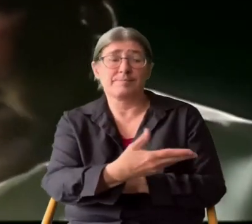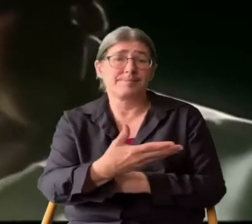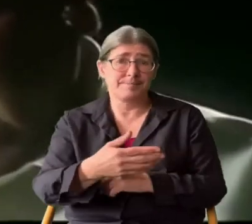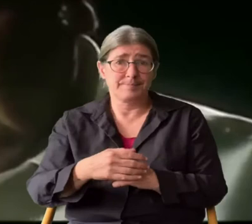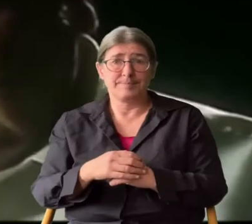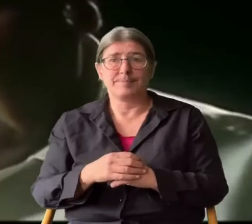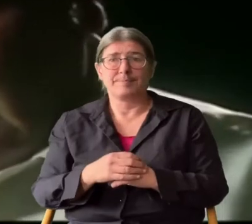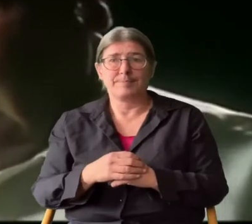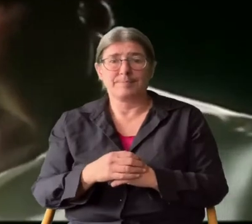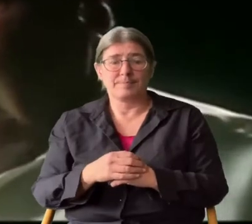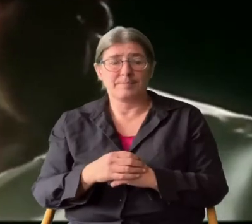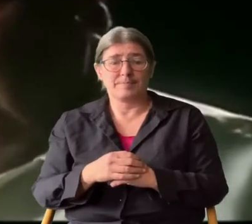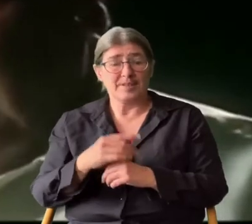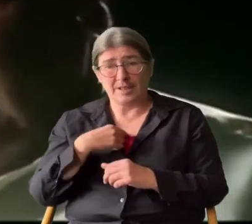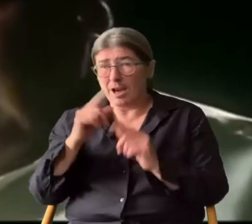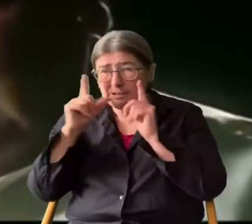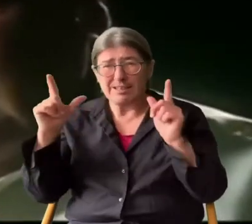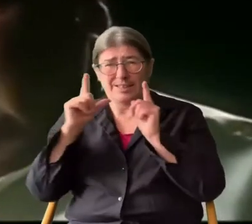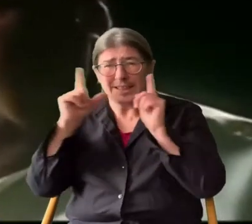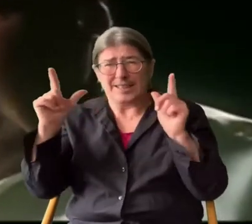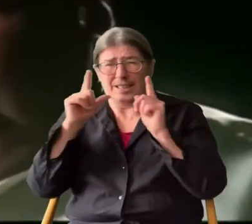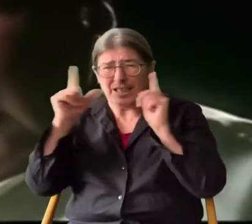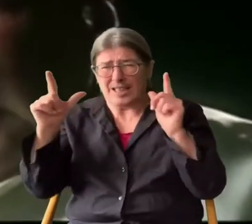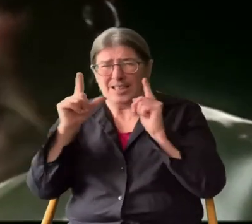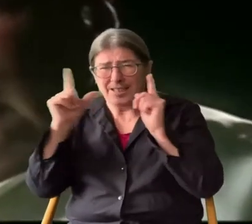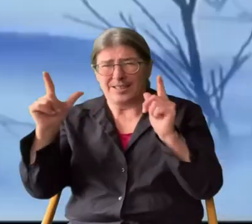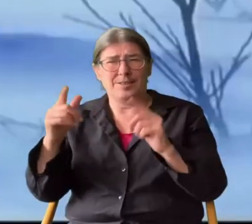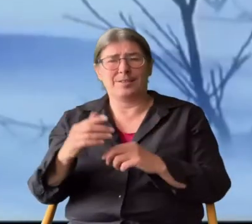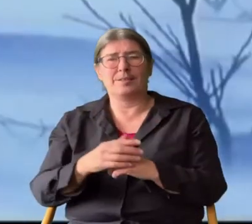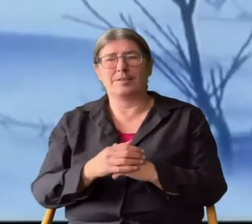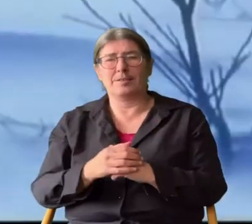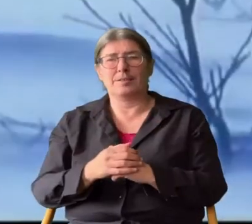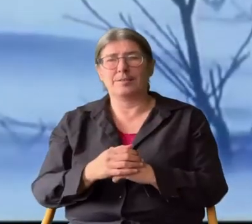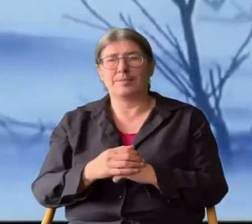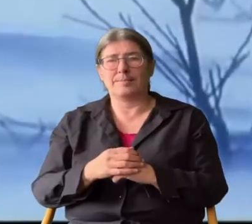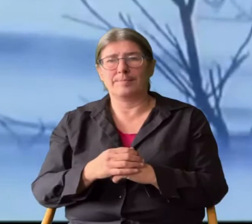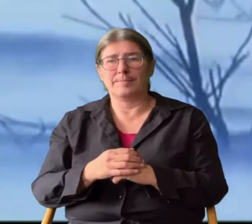naja, und ich habe geschrien wie am Spieß.